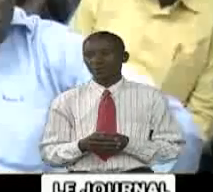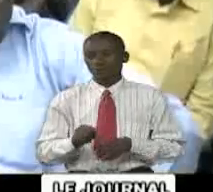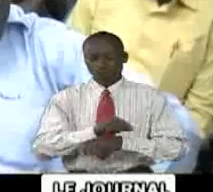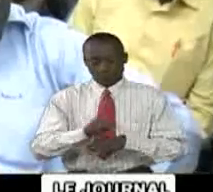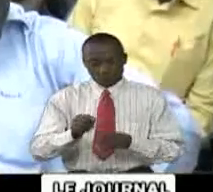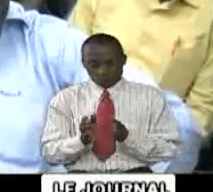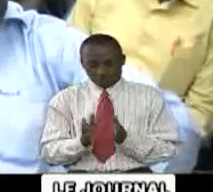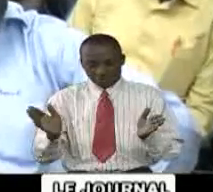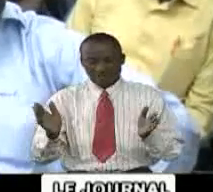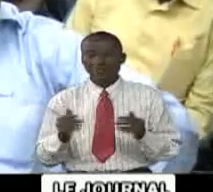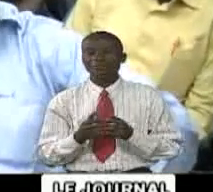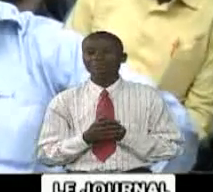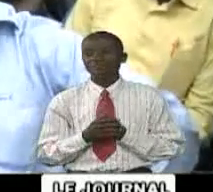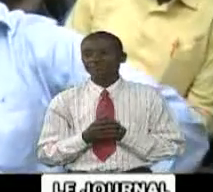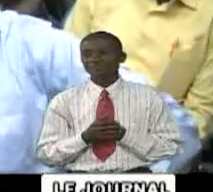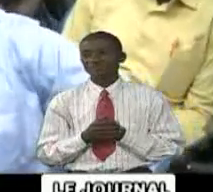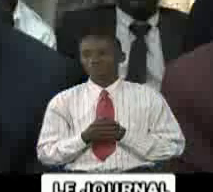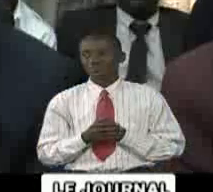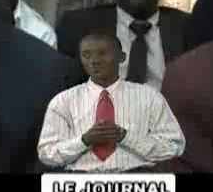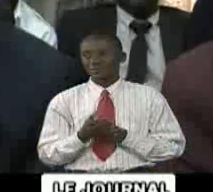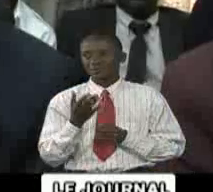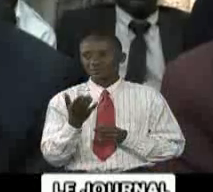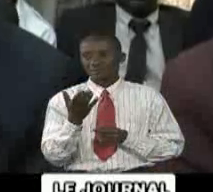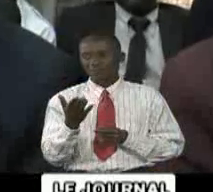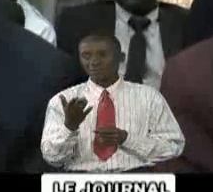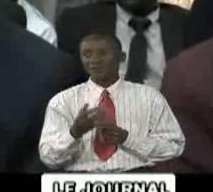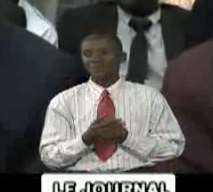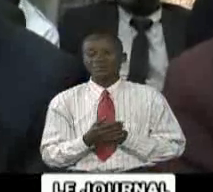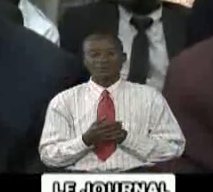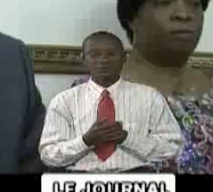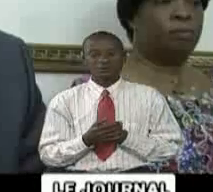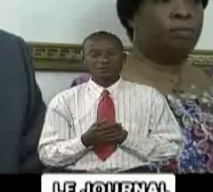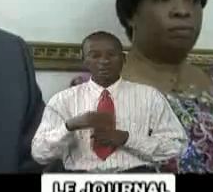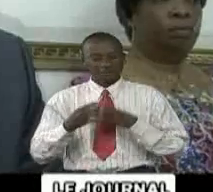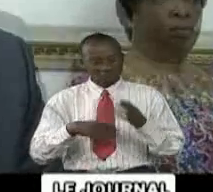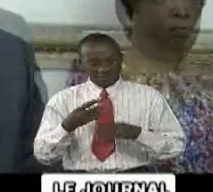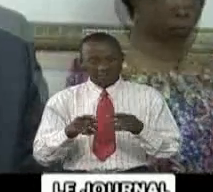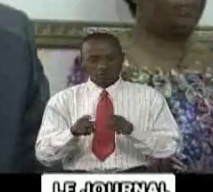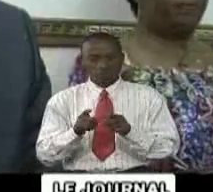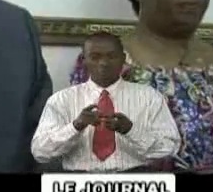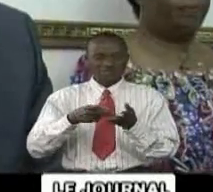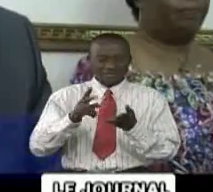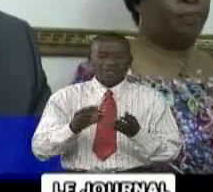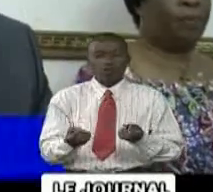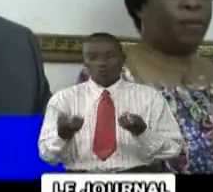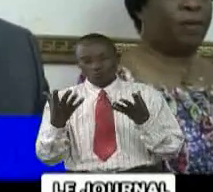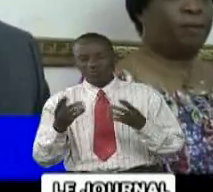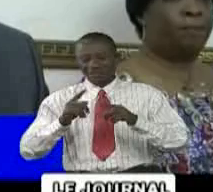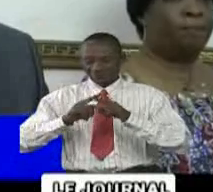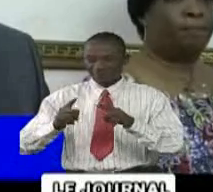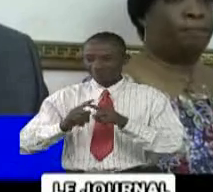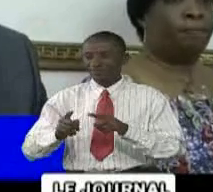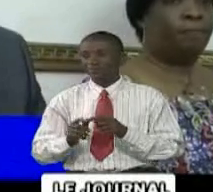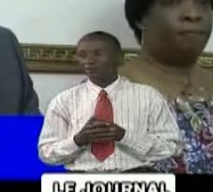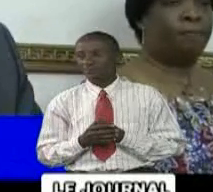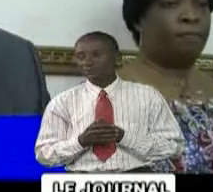générale d'avoir une situation de chiffres comme repère de la négociation. On ne peut pas augmenter les salaires sans